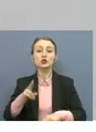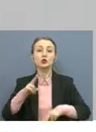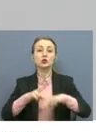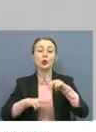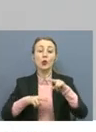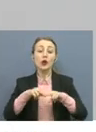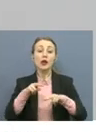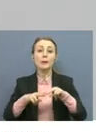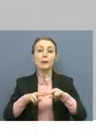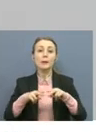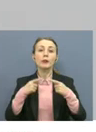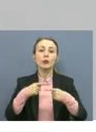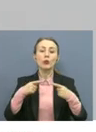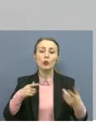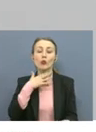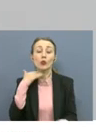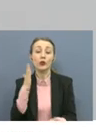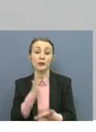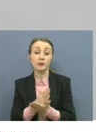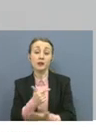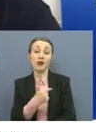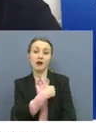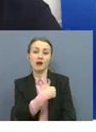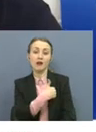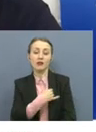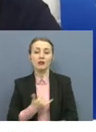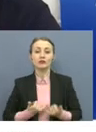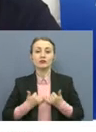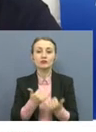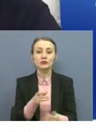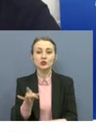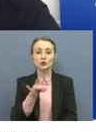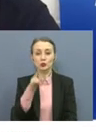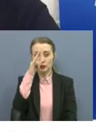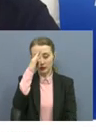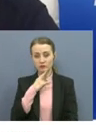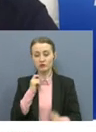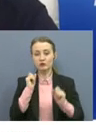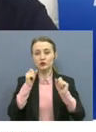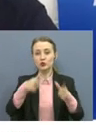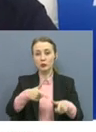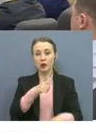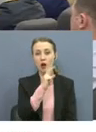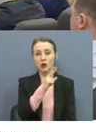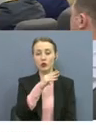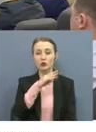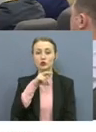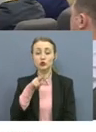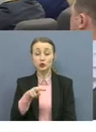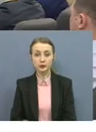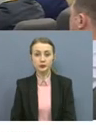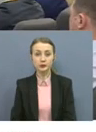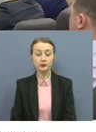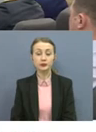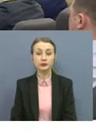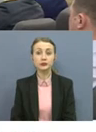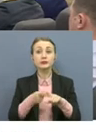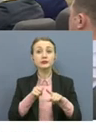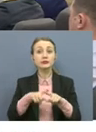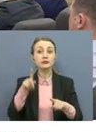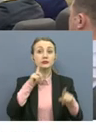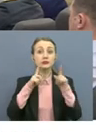адал қызмет етуді жалғастыра бермекпін. Бұдан бөлек партия өкілдерімен ұйымдастырылған конференция аясында облыстық кеңестің